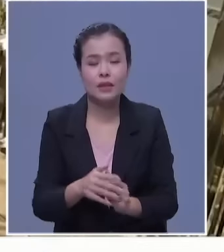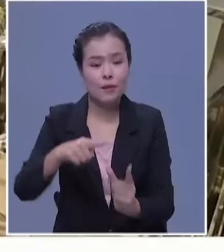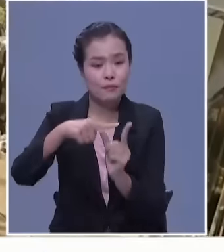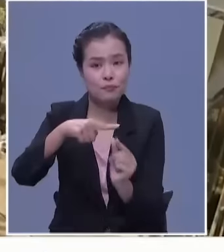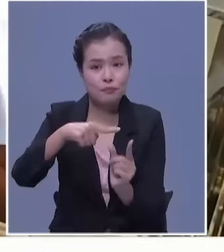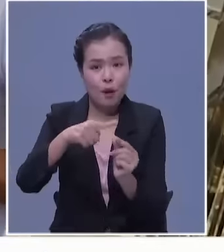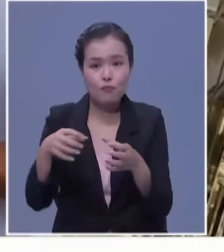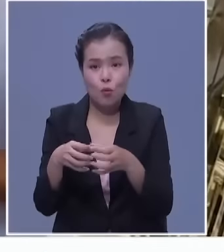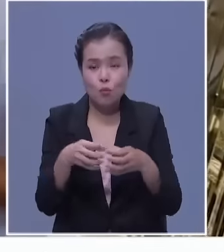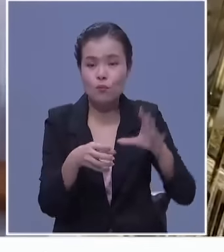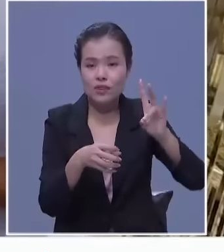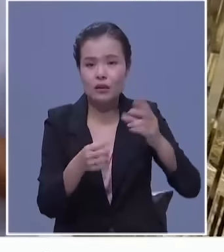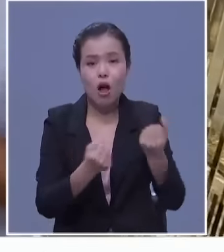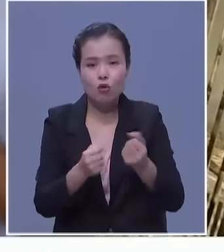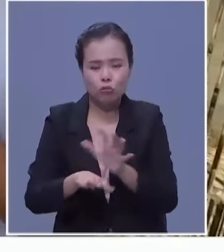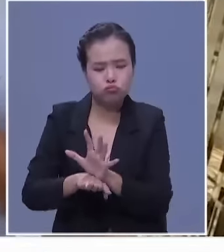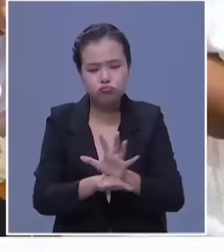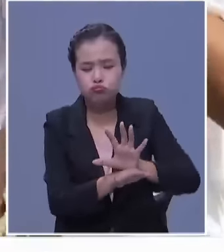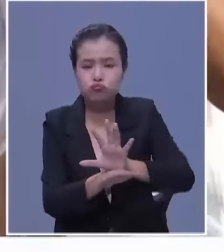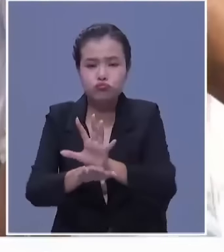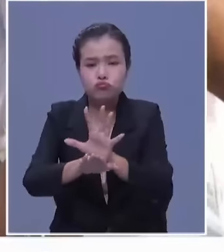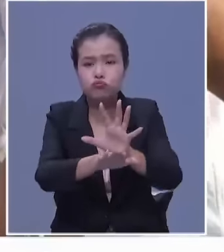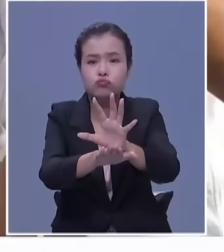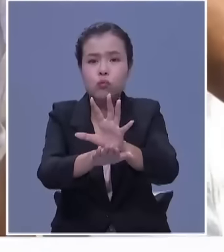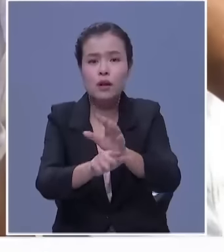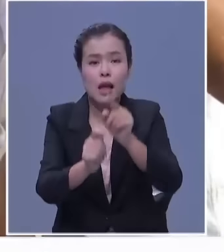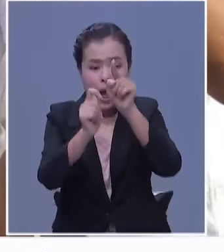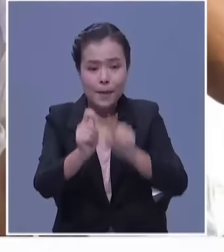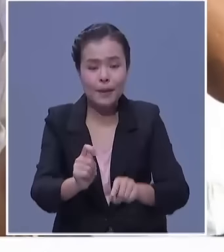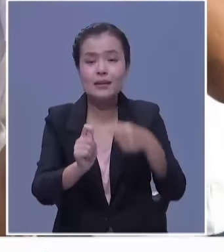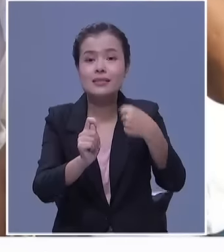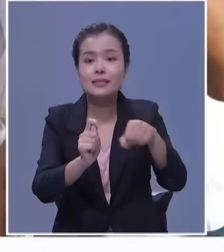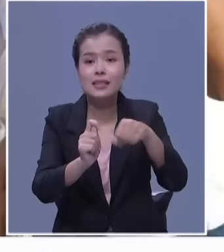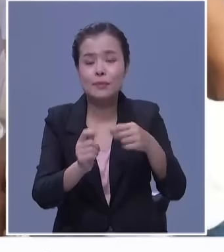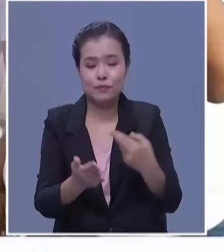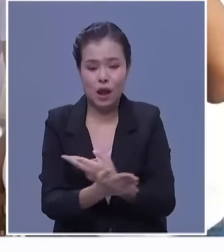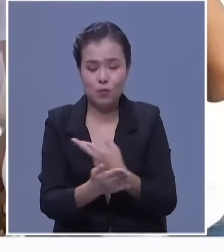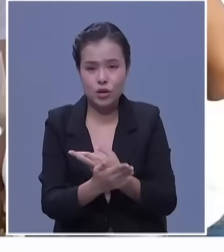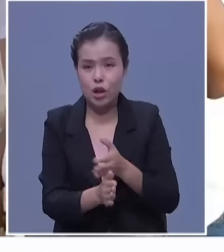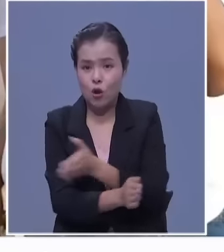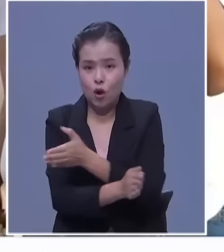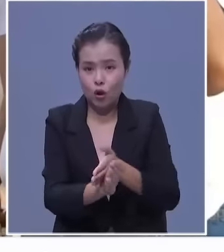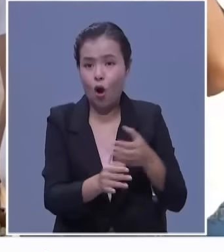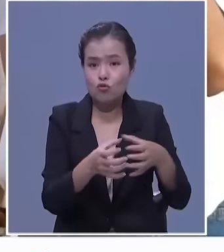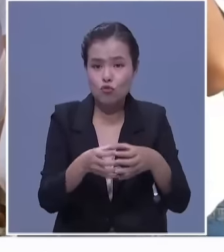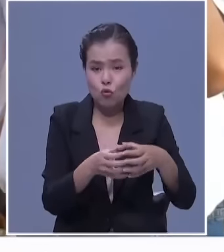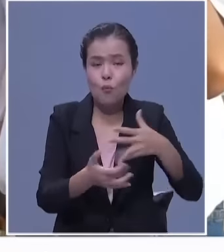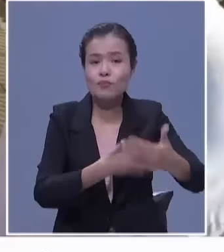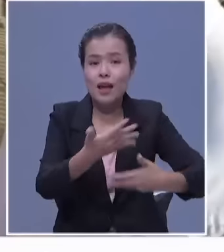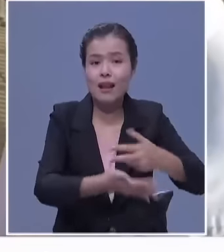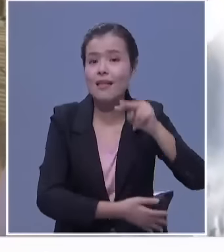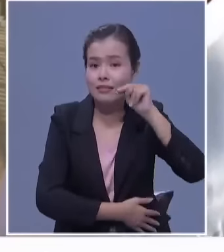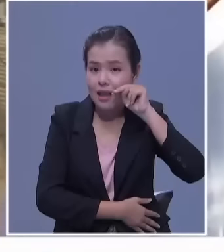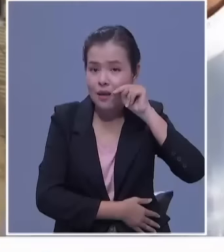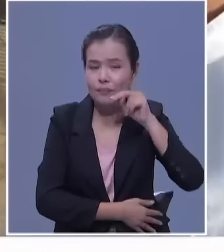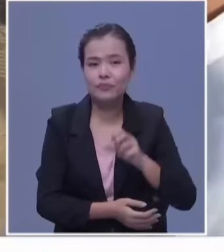ทีมค่ะขึ้นรถแห่เดินสายตระเวนไปทั่วทั้ง 10อำเภอของราชบุรีก่อนจะมารวมตัวกันนะคะที่ตลาดน้ำ